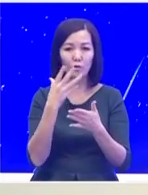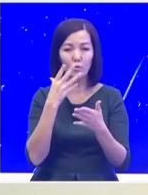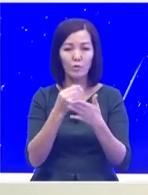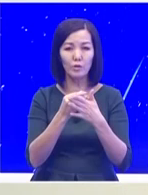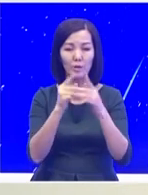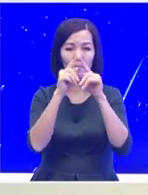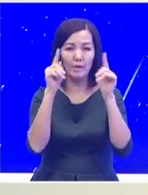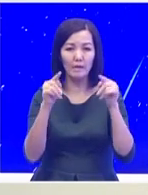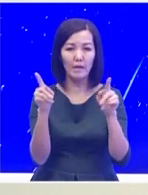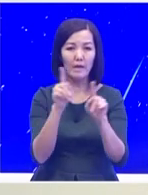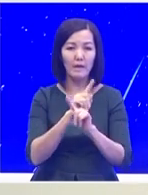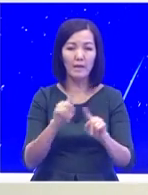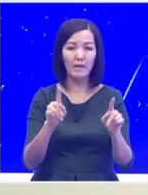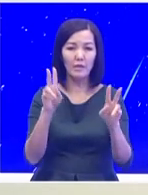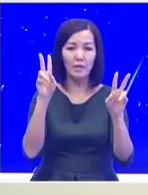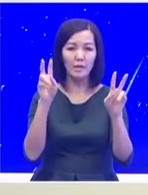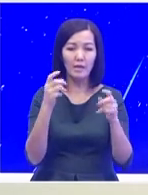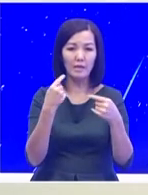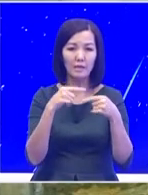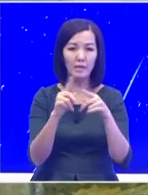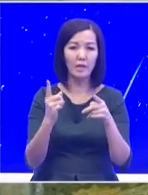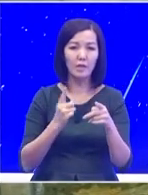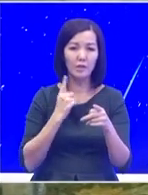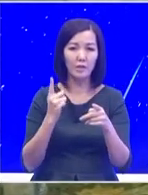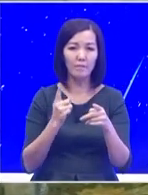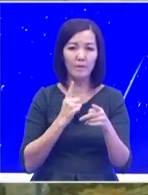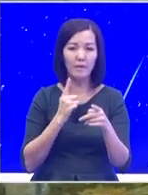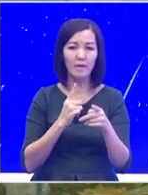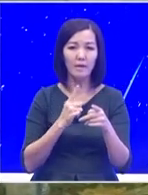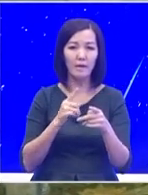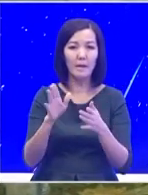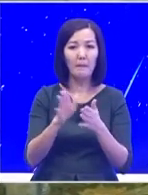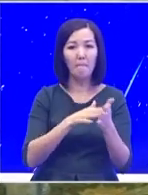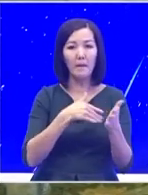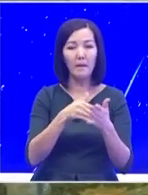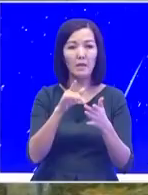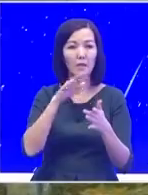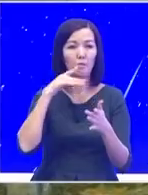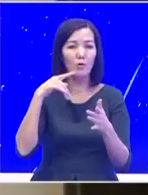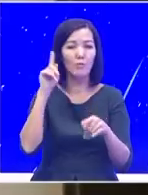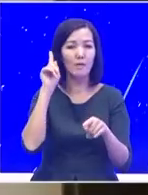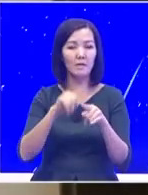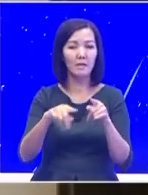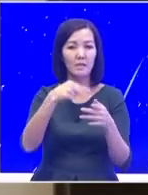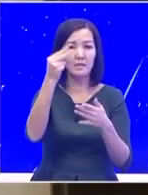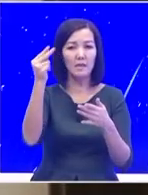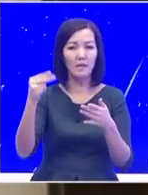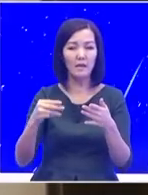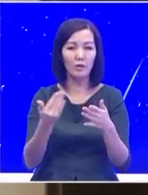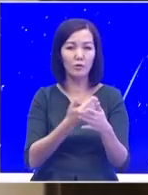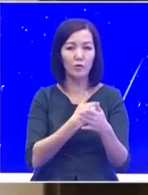қолтаңбасы бар. Ерекше бағыт, пасталық техника шебері кенеп бетіне майлы бояумен шапшаң салады. Жұмыстары сұранысқа